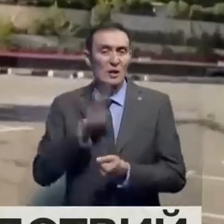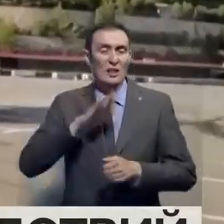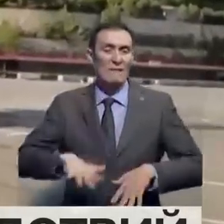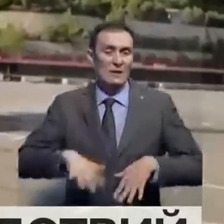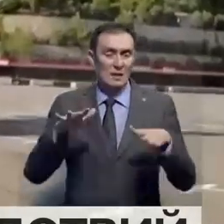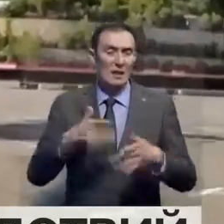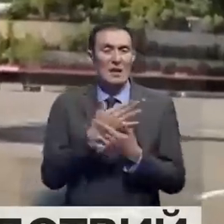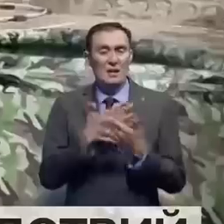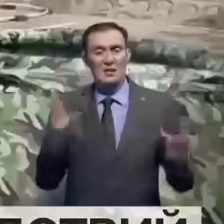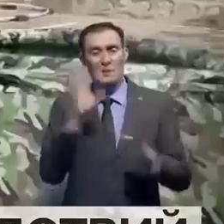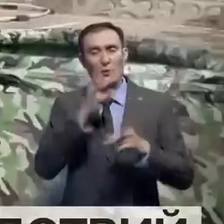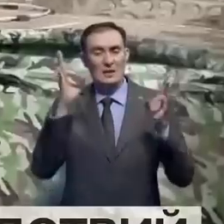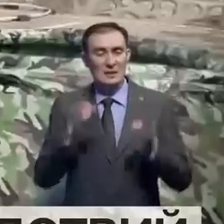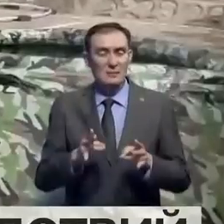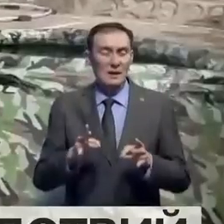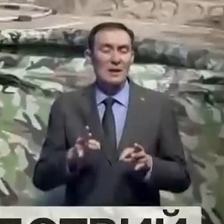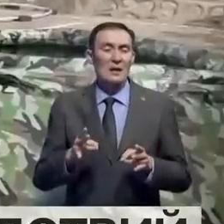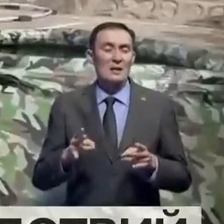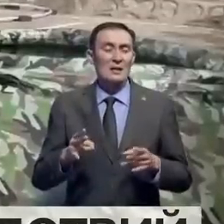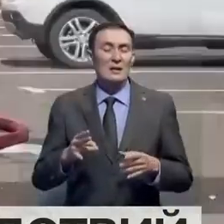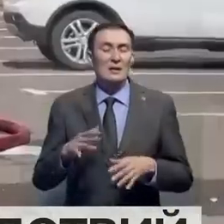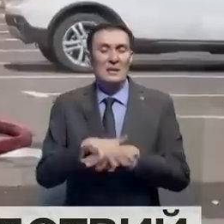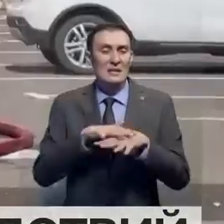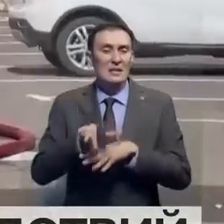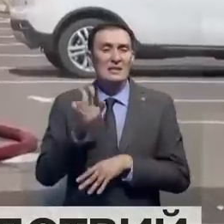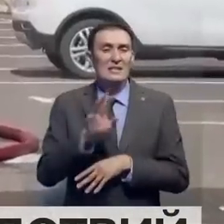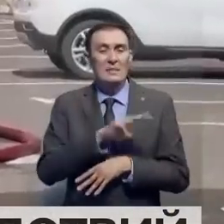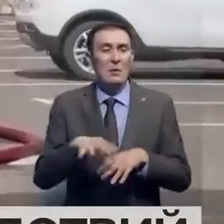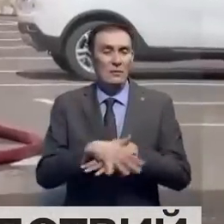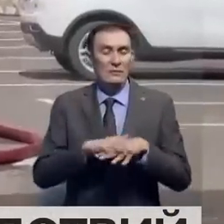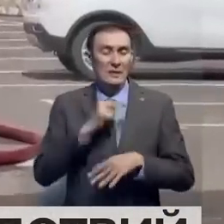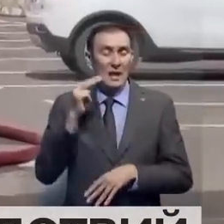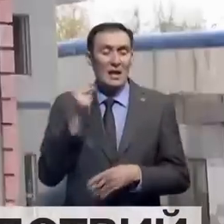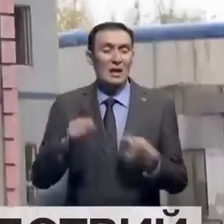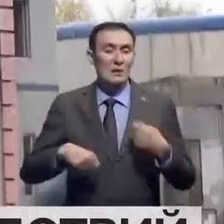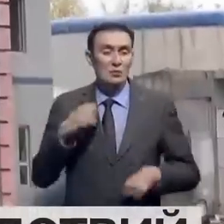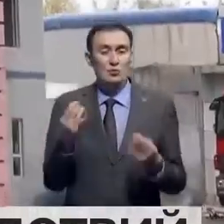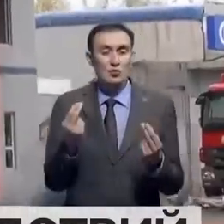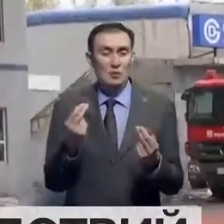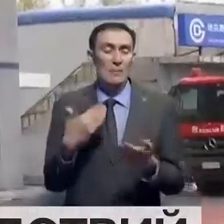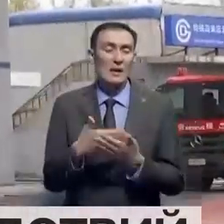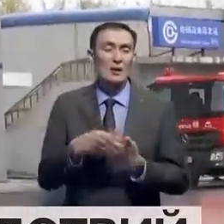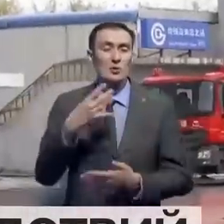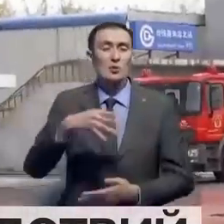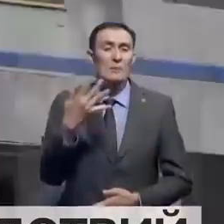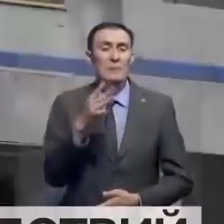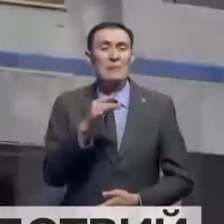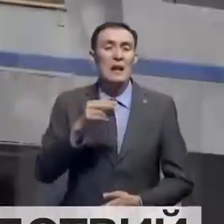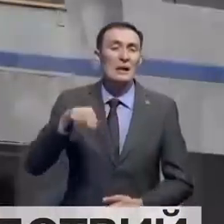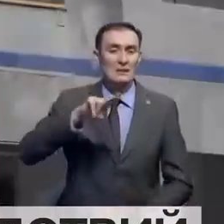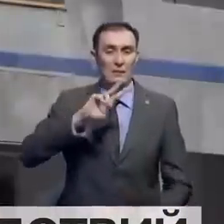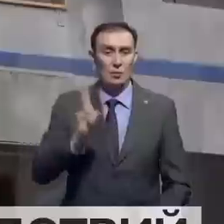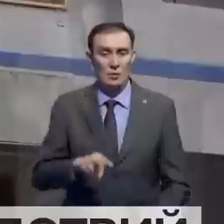ежегодно от различных природных катаклизмов страдают 300 миллионов жителей КНР а экономический ущерб составляет порядка 45 млрд